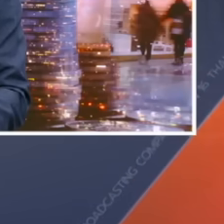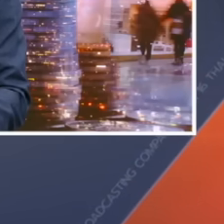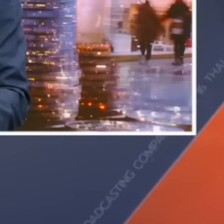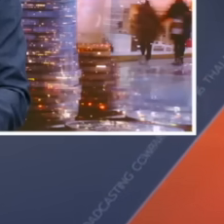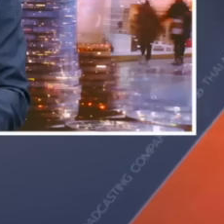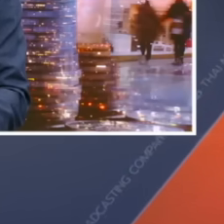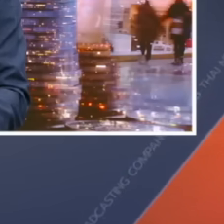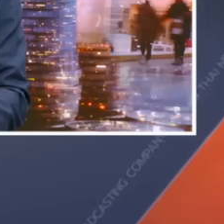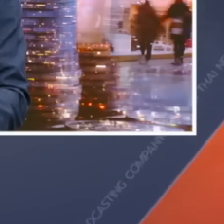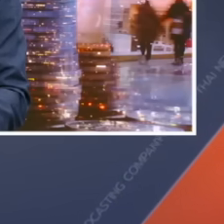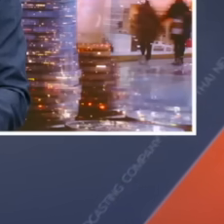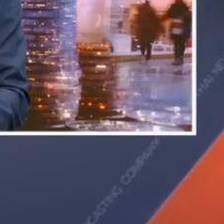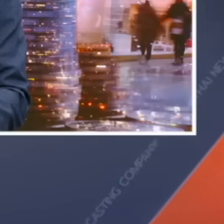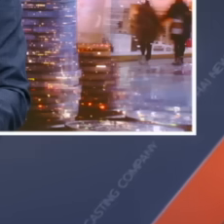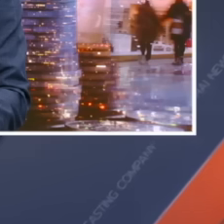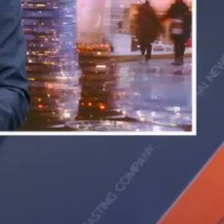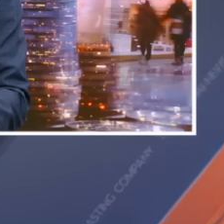บางกว่า 93,95